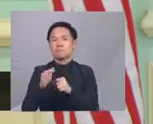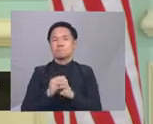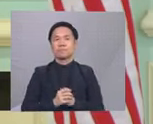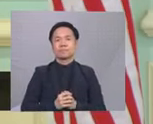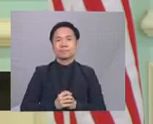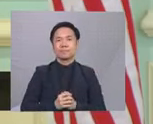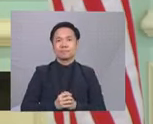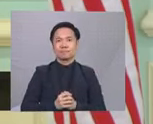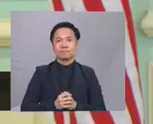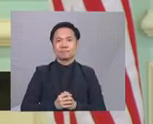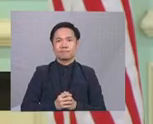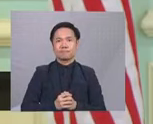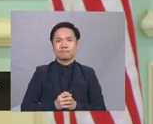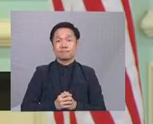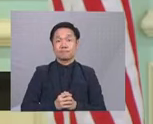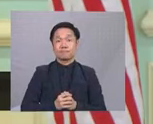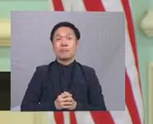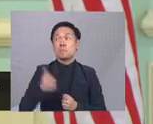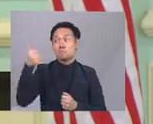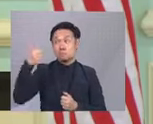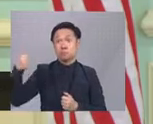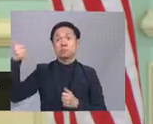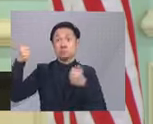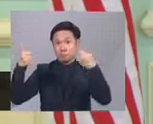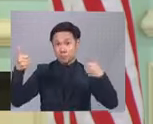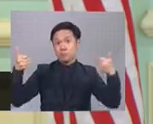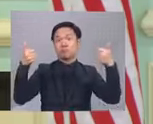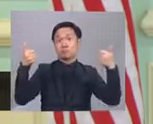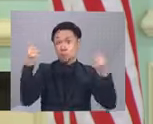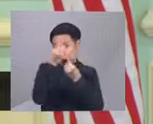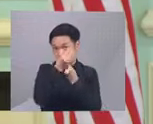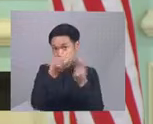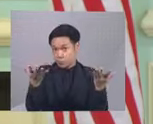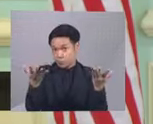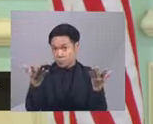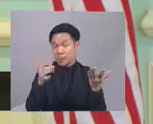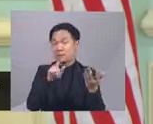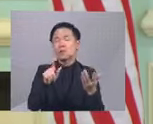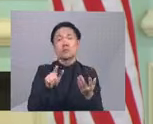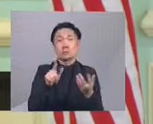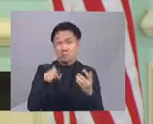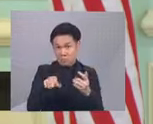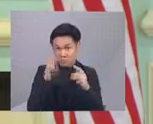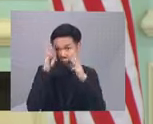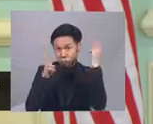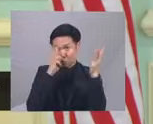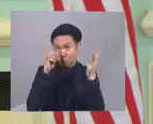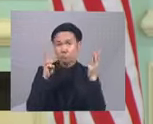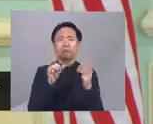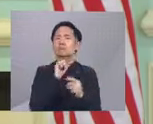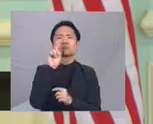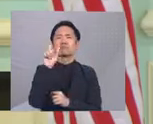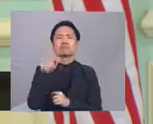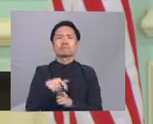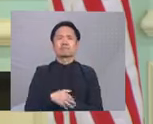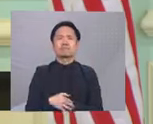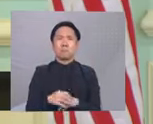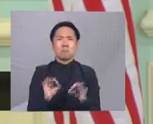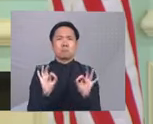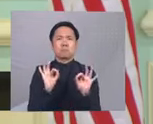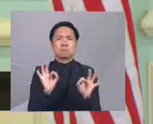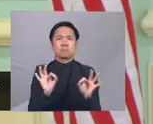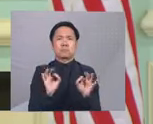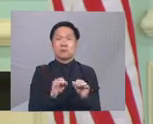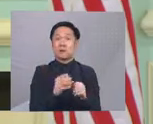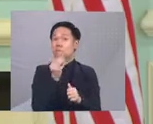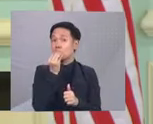Oleh itu, orang ramai dinasihatkan tidak perlu bimbang dengan